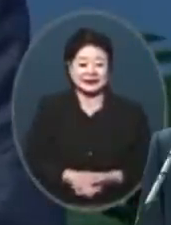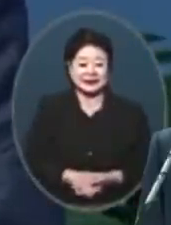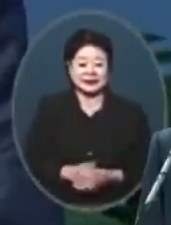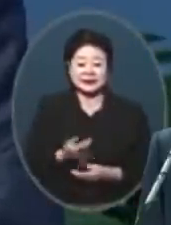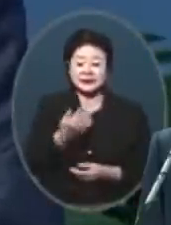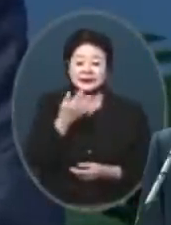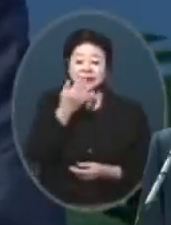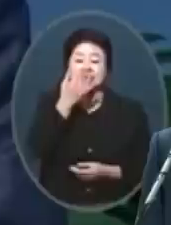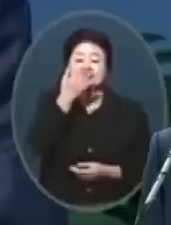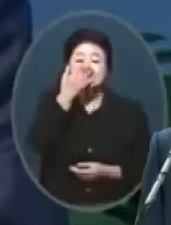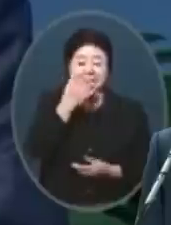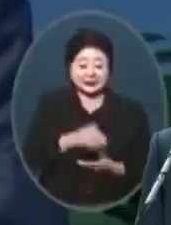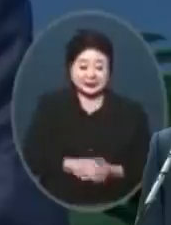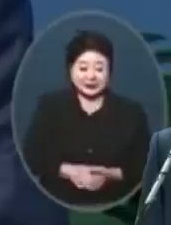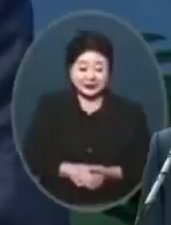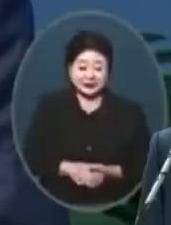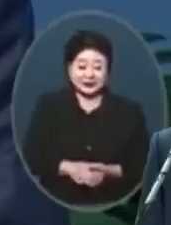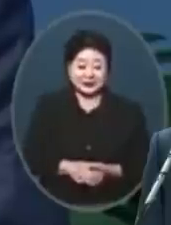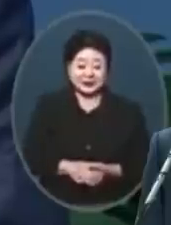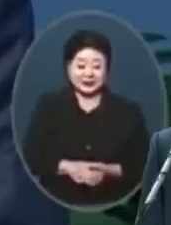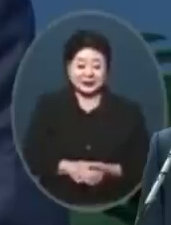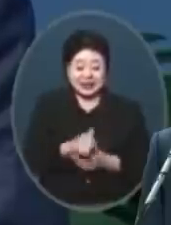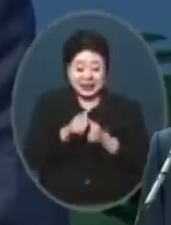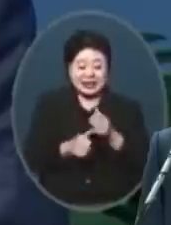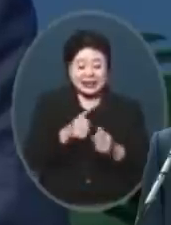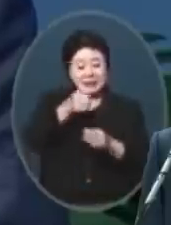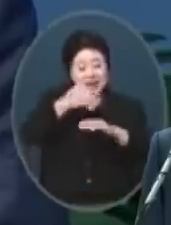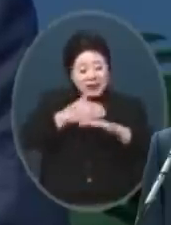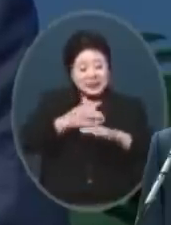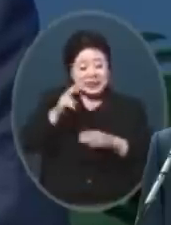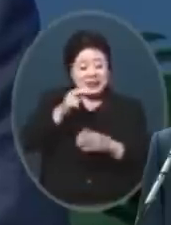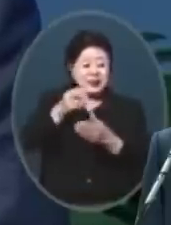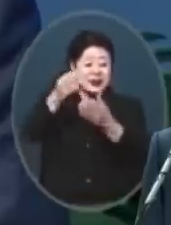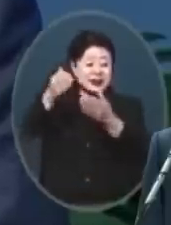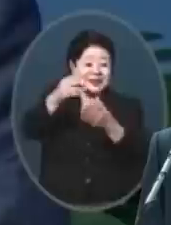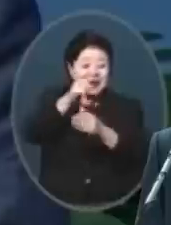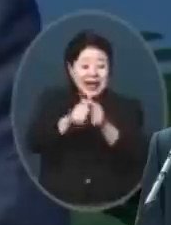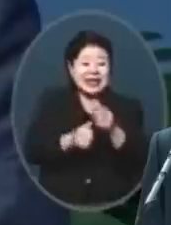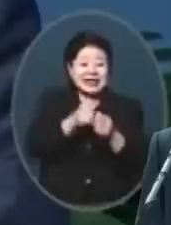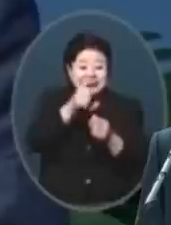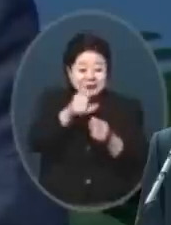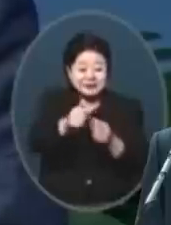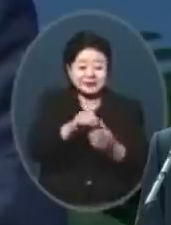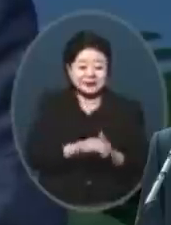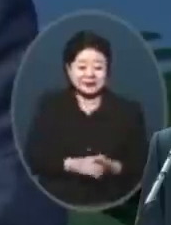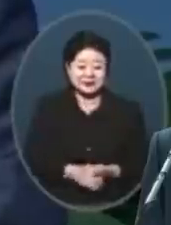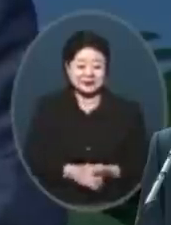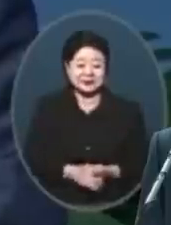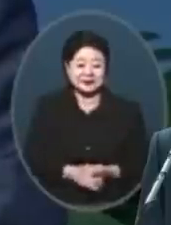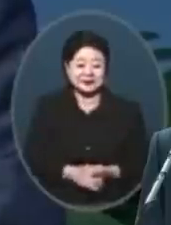냄새를 맡는 것처럼 하나님을 감사하고 찬송하는 것이 하나님